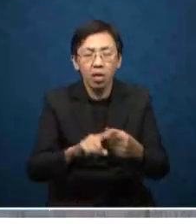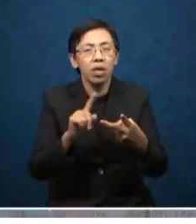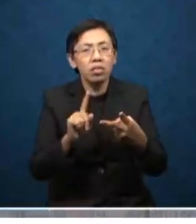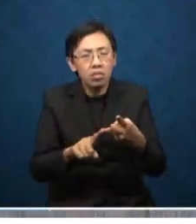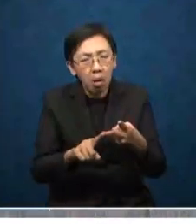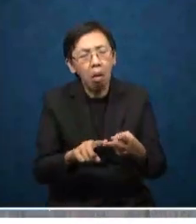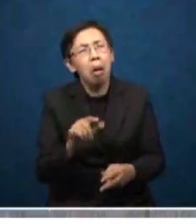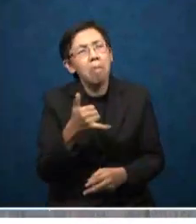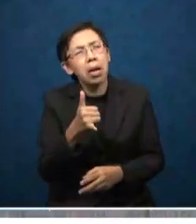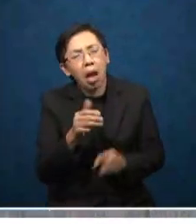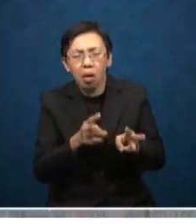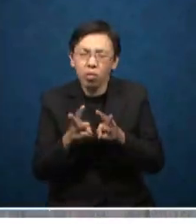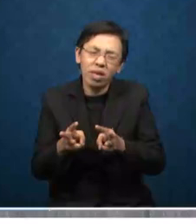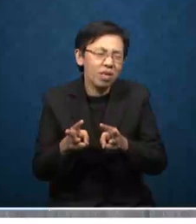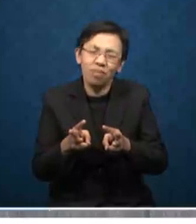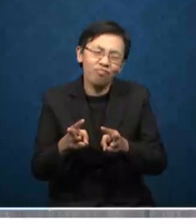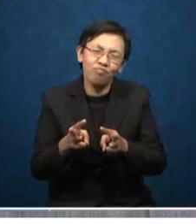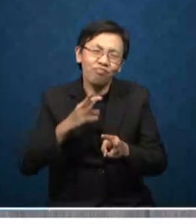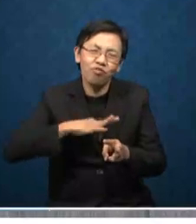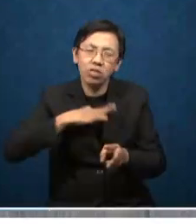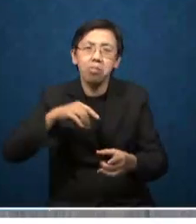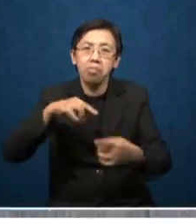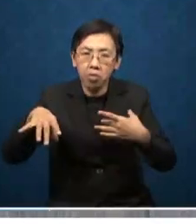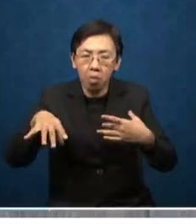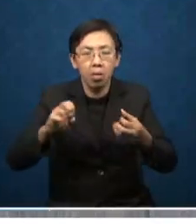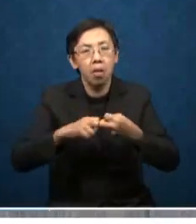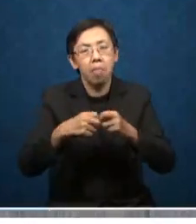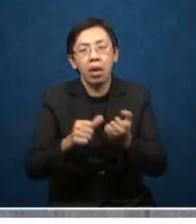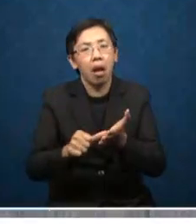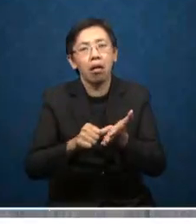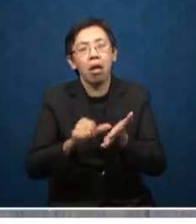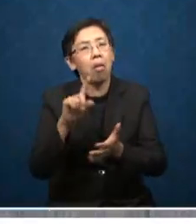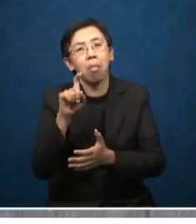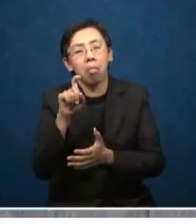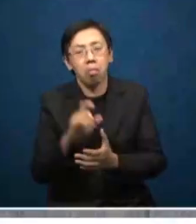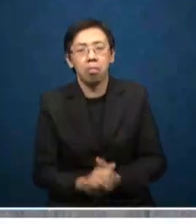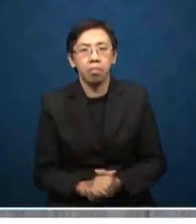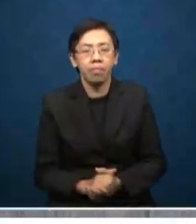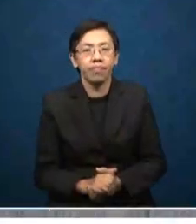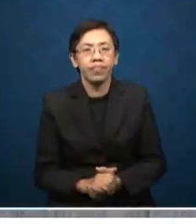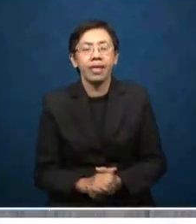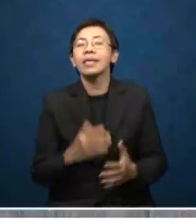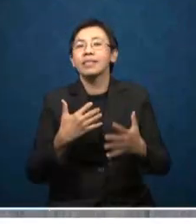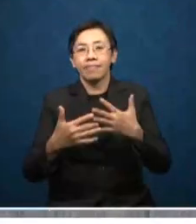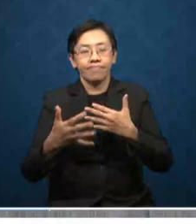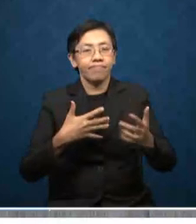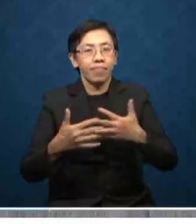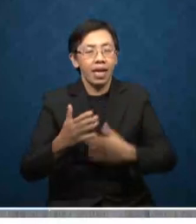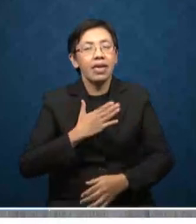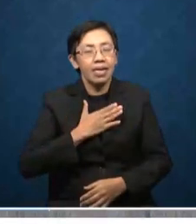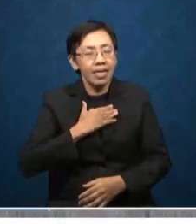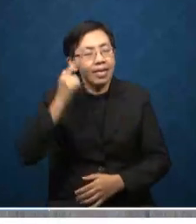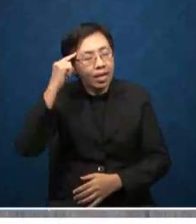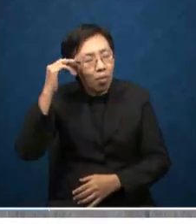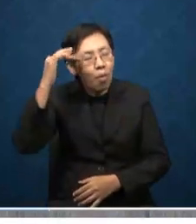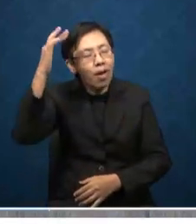อาจจะยังเป็นวิธีการที่ไม่เหมาะสมที่จะแก้ปัญหานี้ได้แต่อย่างไรก็ตามอย่างนั้นก็ยังหวังเป็นอย่างยิ่ง